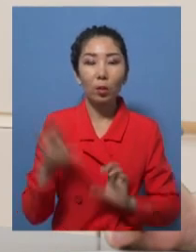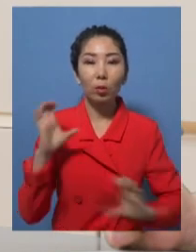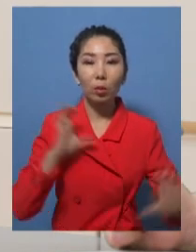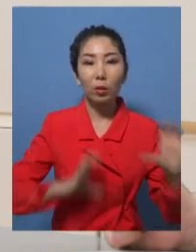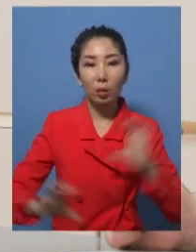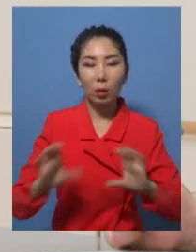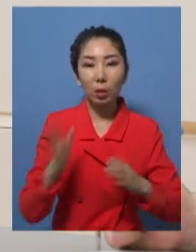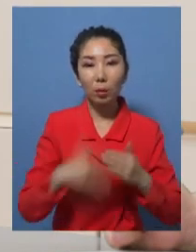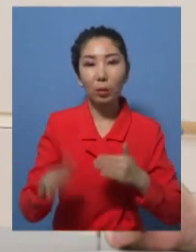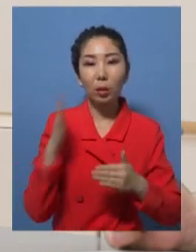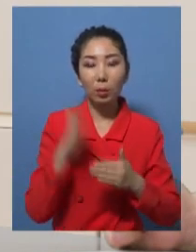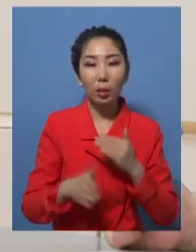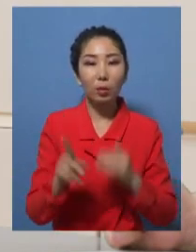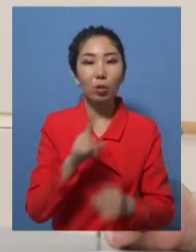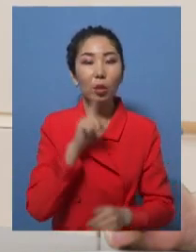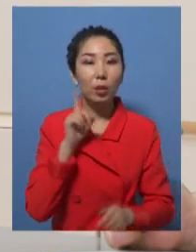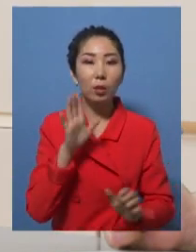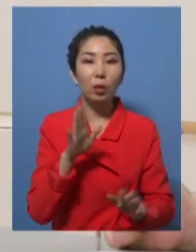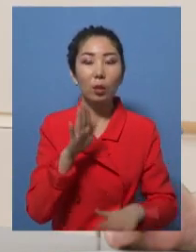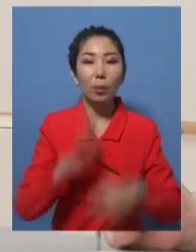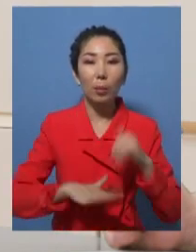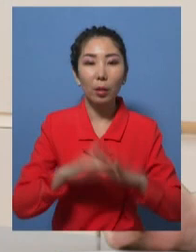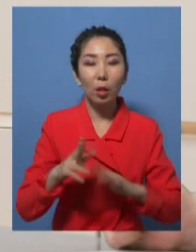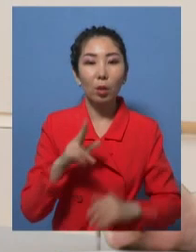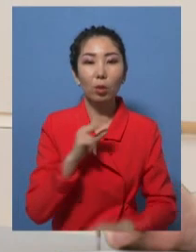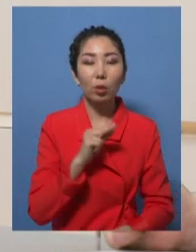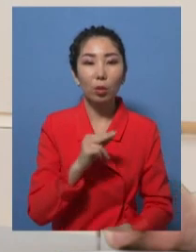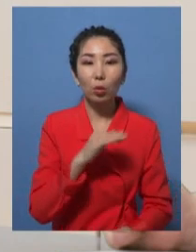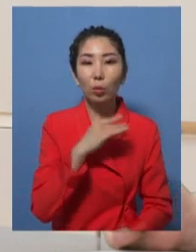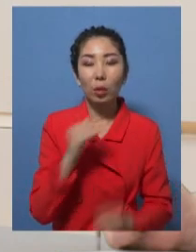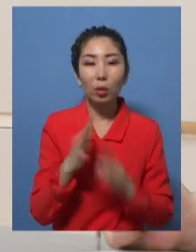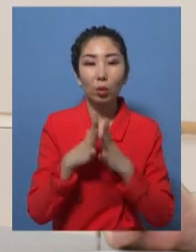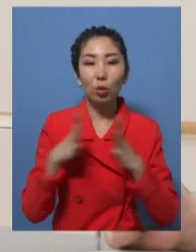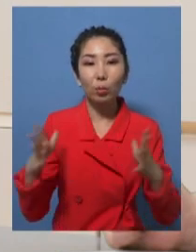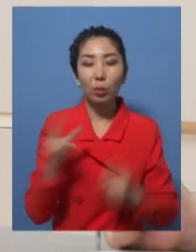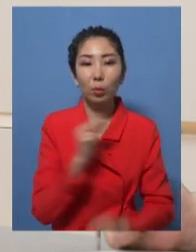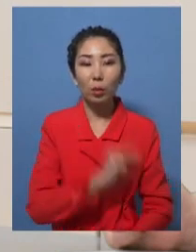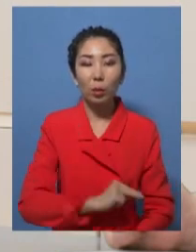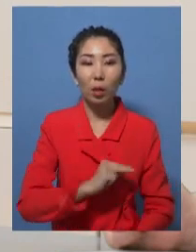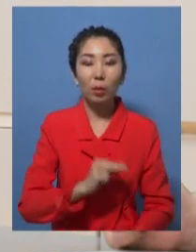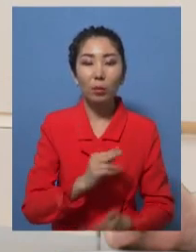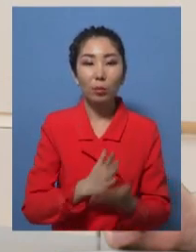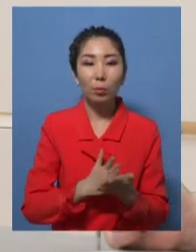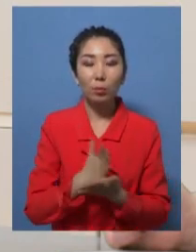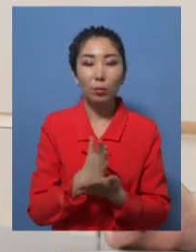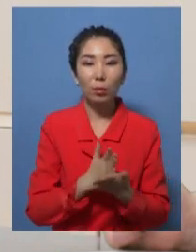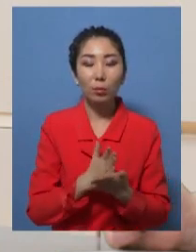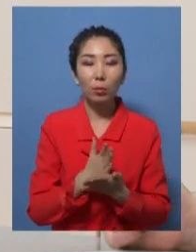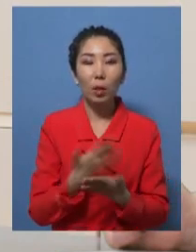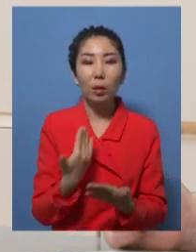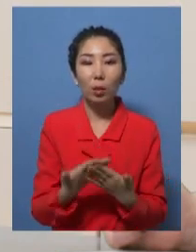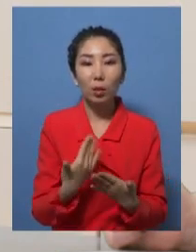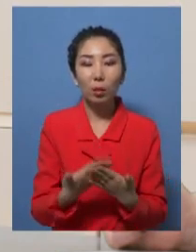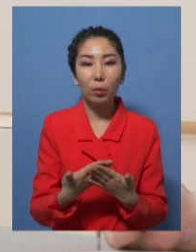университетті жаңа бітіріп келген жас маман жұмысқа кіргісі келеді. Көп жағдайда оны жұмыс берушілер көп жағдайда ала бермейді. Неге?